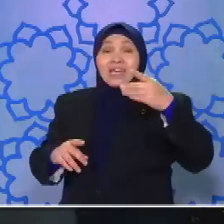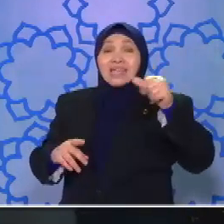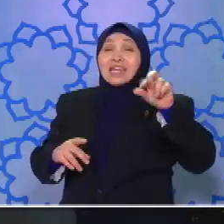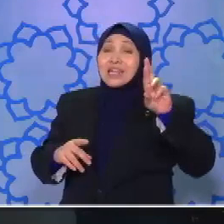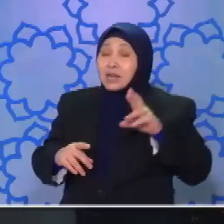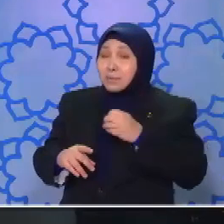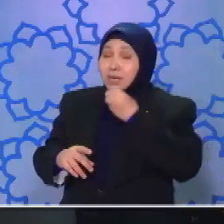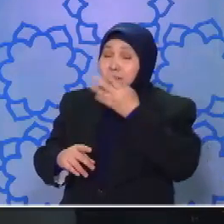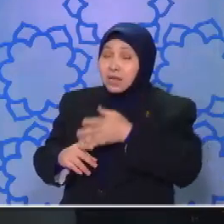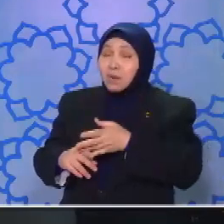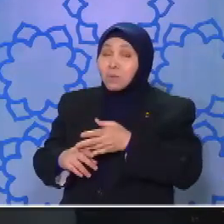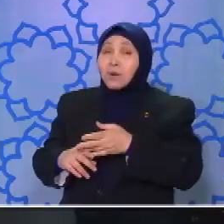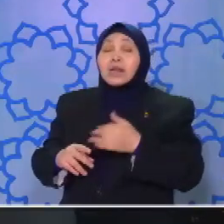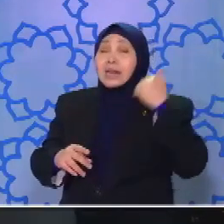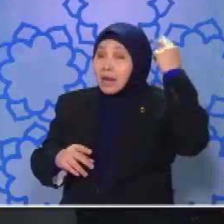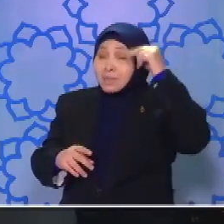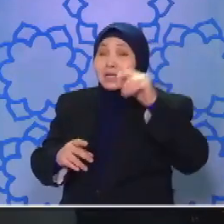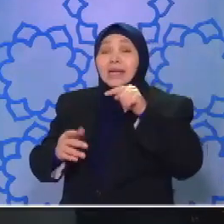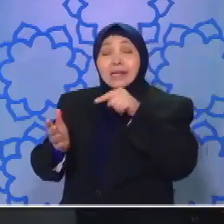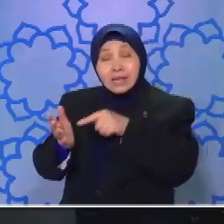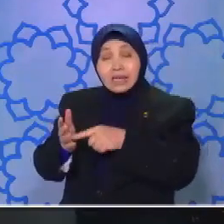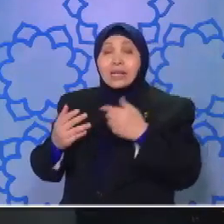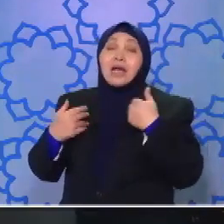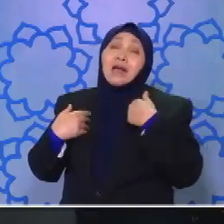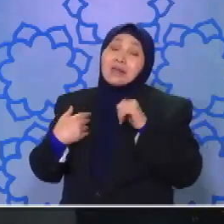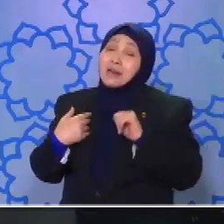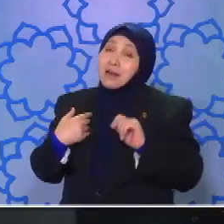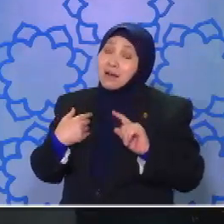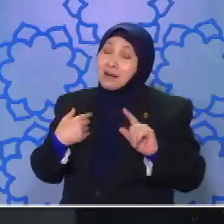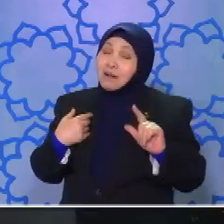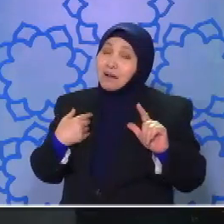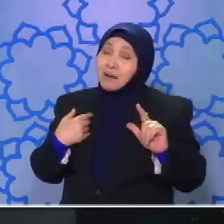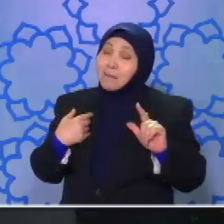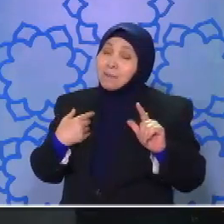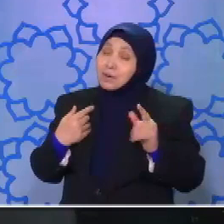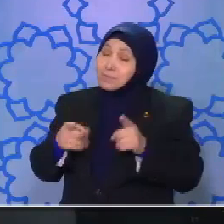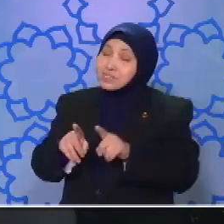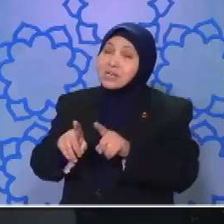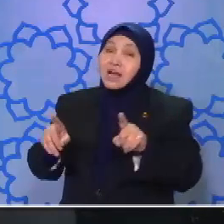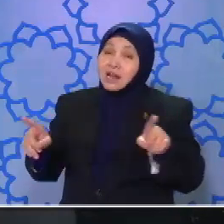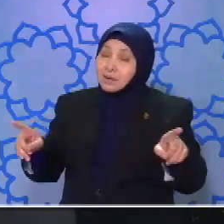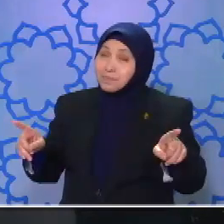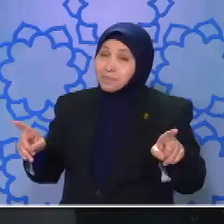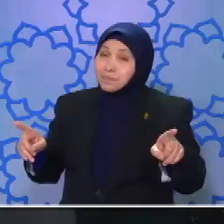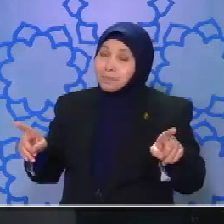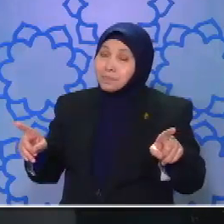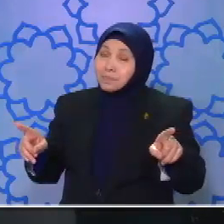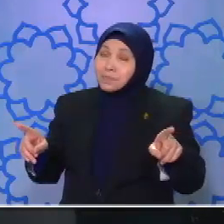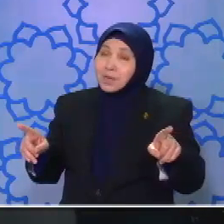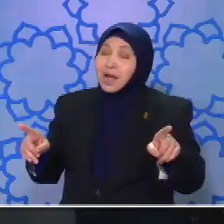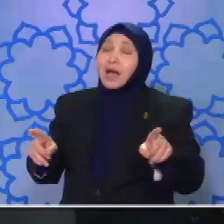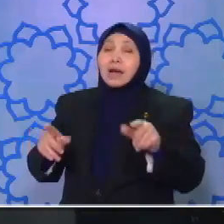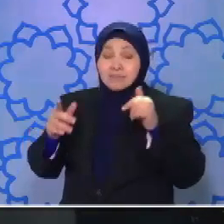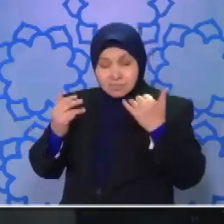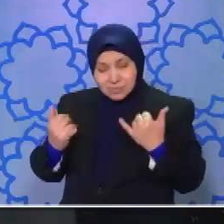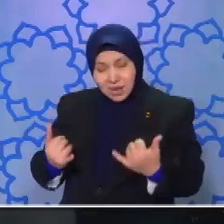78, qala hadha, ini adalah firaqu, perpisahan di antara baini wa bainik. Perkataan baini wa